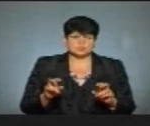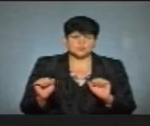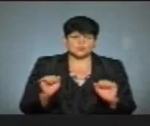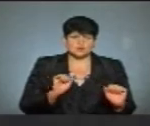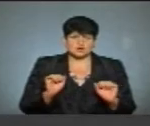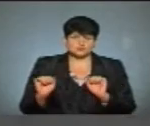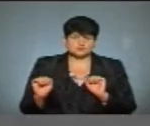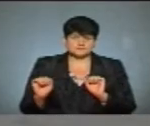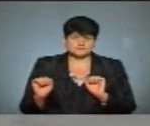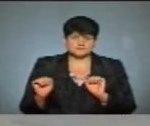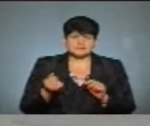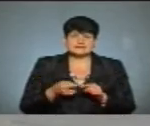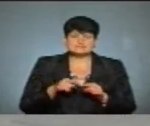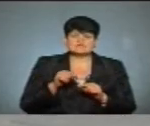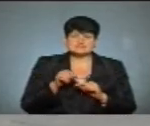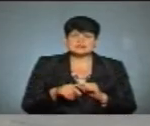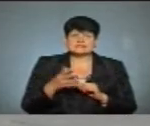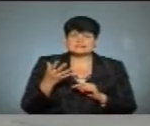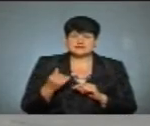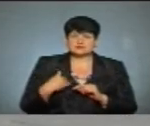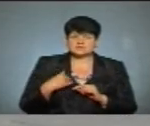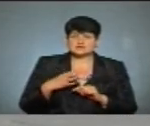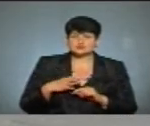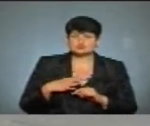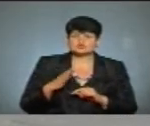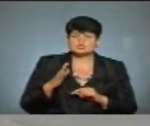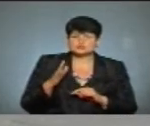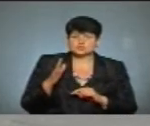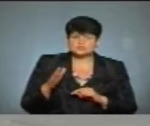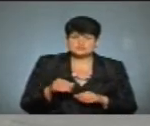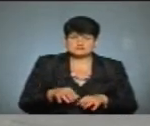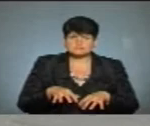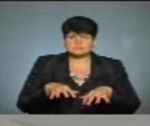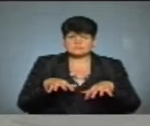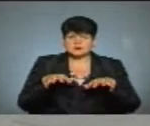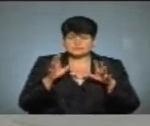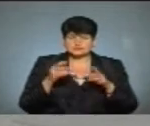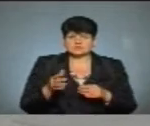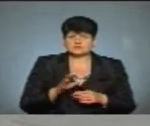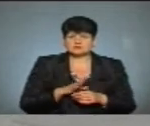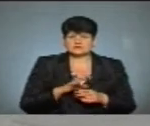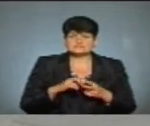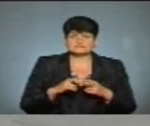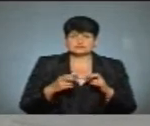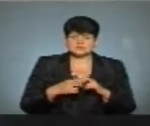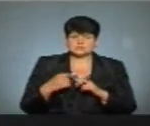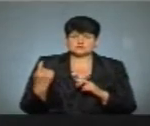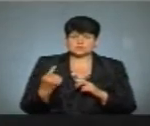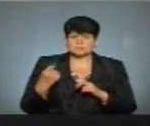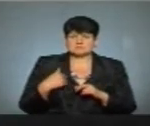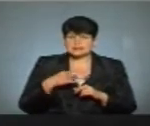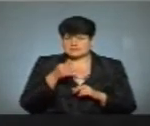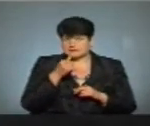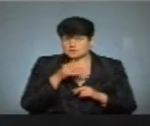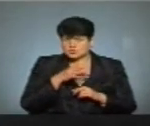уряду, в цей день тільки у нас очікувалася паводкова хвиля, яка йшла з Івано-Франківської області, ми не